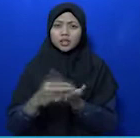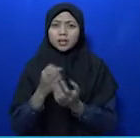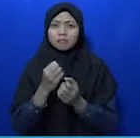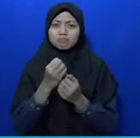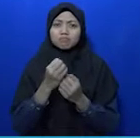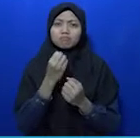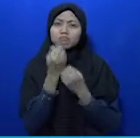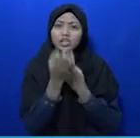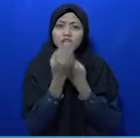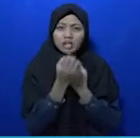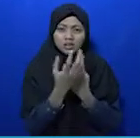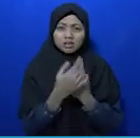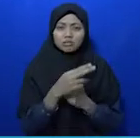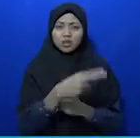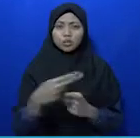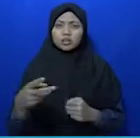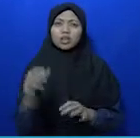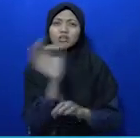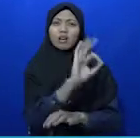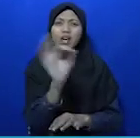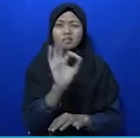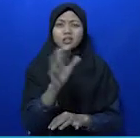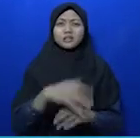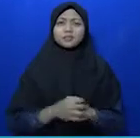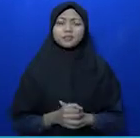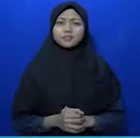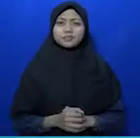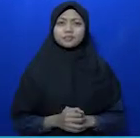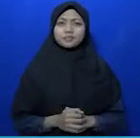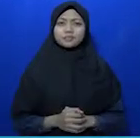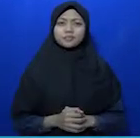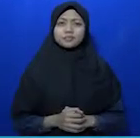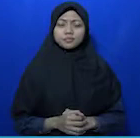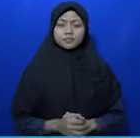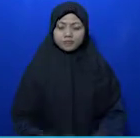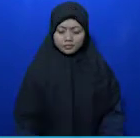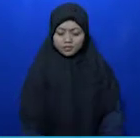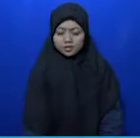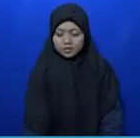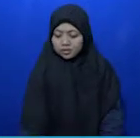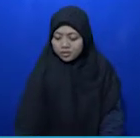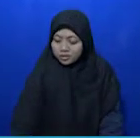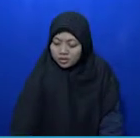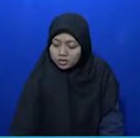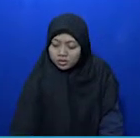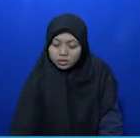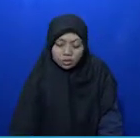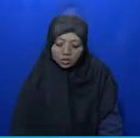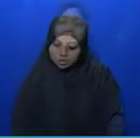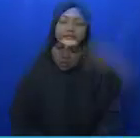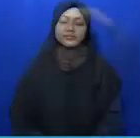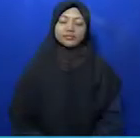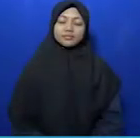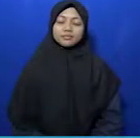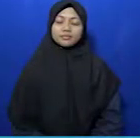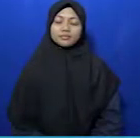Alasannya apa? Ada policy dividend policy gitu ya, yang tidak membagikan laba tadi